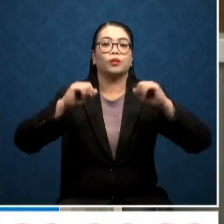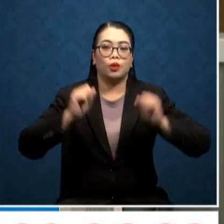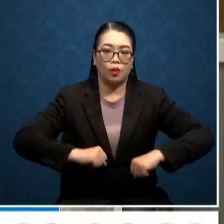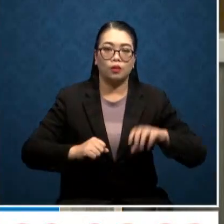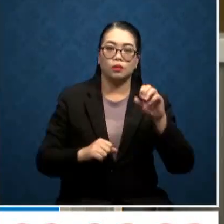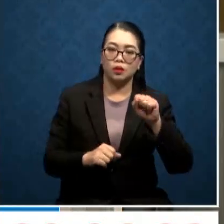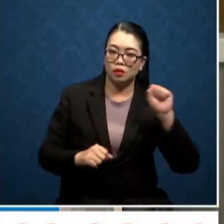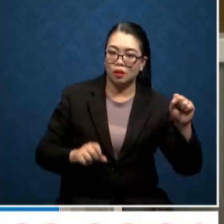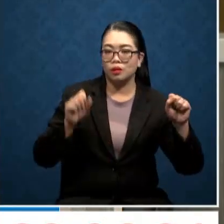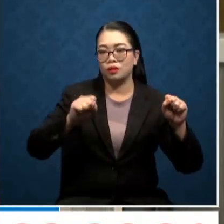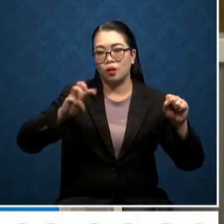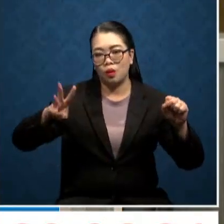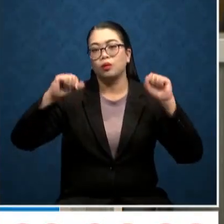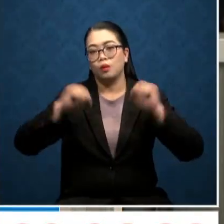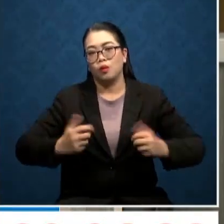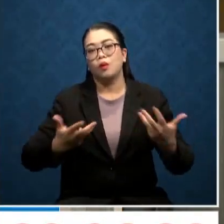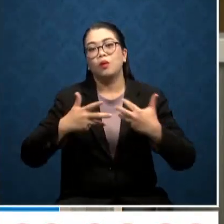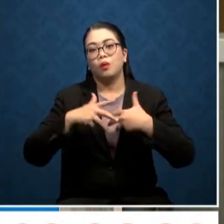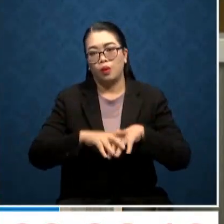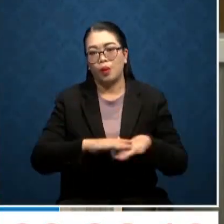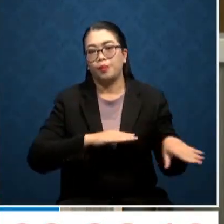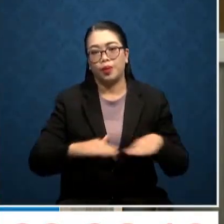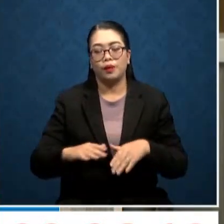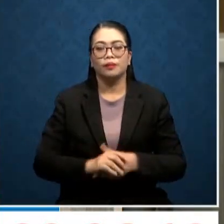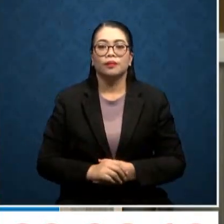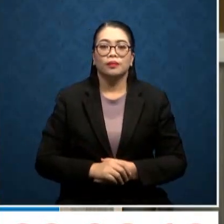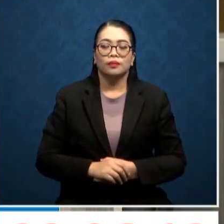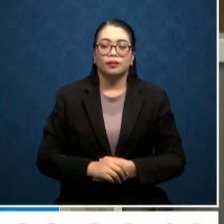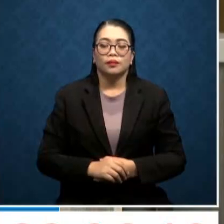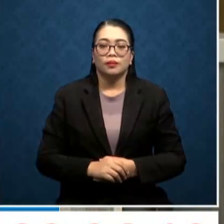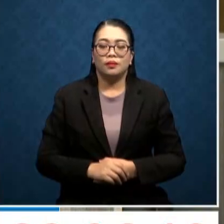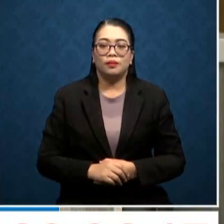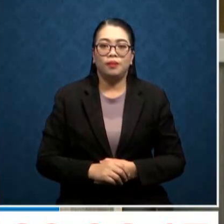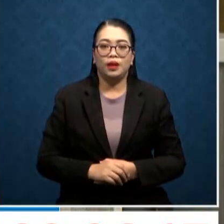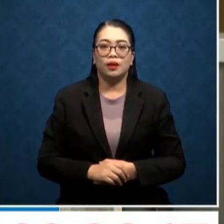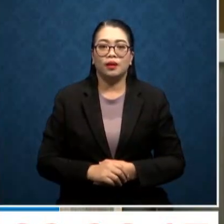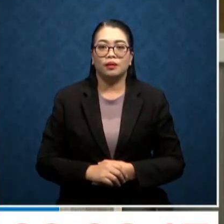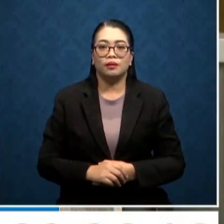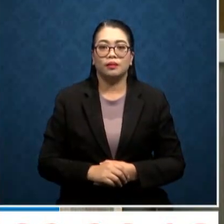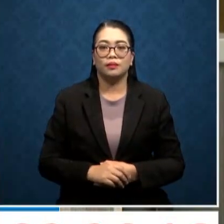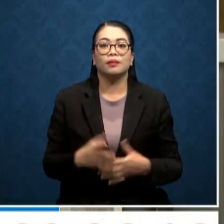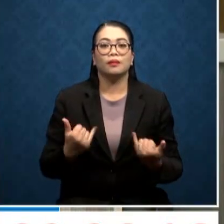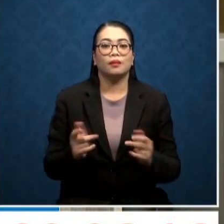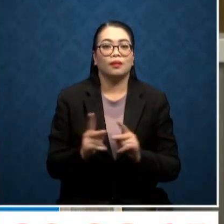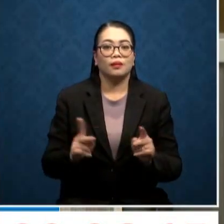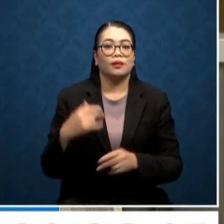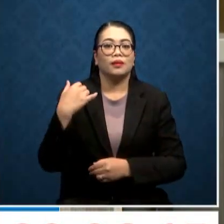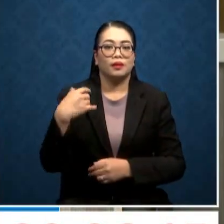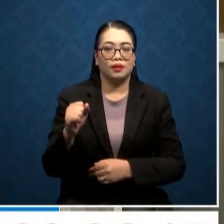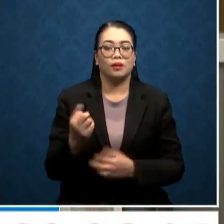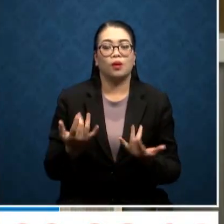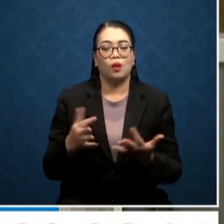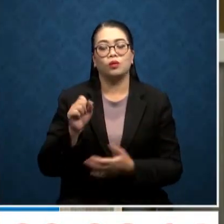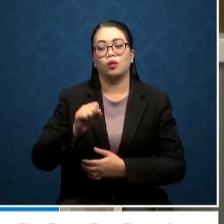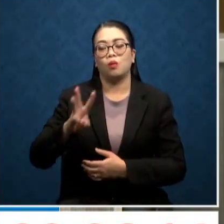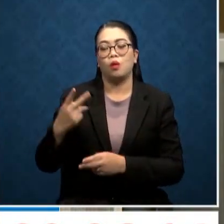งวุฒิสมาชิกและสภาผู้แทนราษฎรขณะนี้สภาผู้แทนราษฎรตั้งกรรมาธิการมาแล้ว10ท่านรอแค่วุฒิส